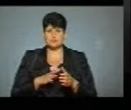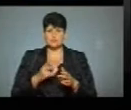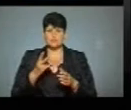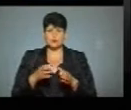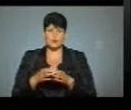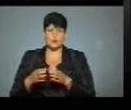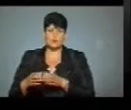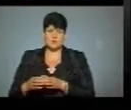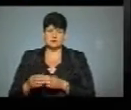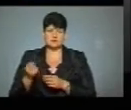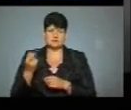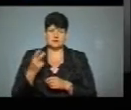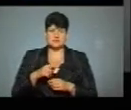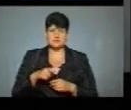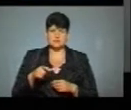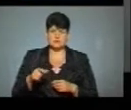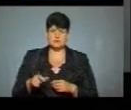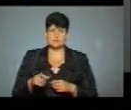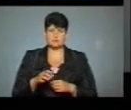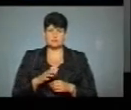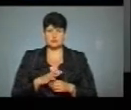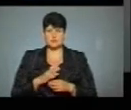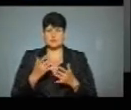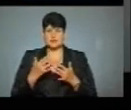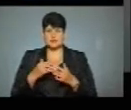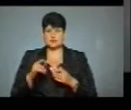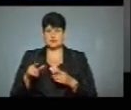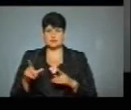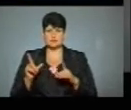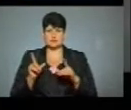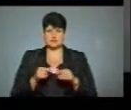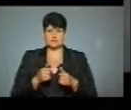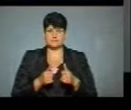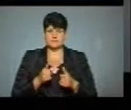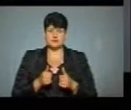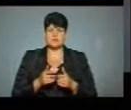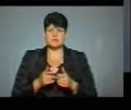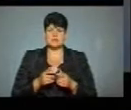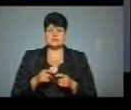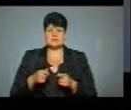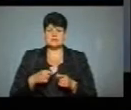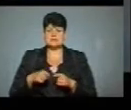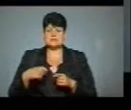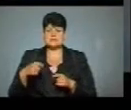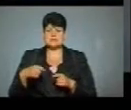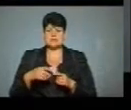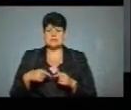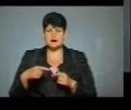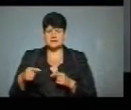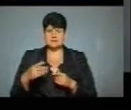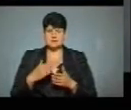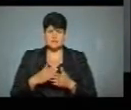Змагання 12 чоловік, які змагаються в командах, та декілька чоловік, які їдуть індивідуально. Так, це змагання є, в принципі, успішними